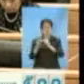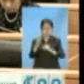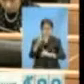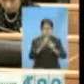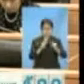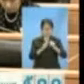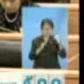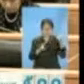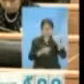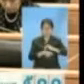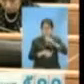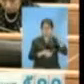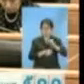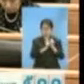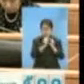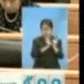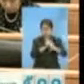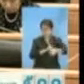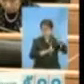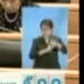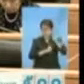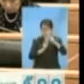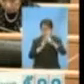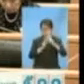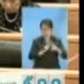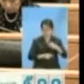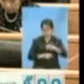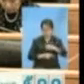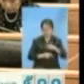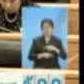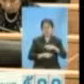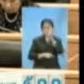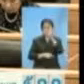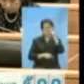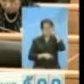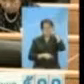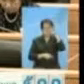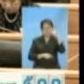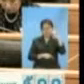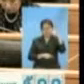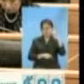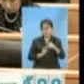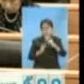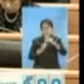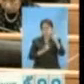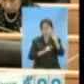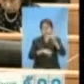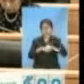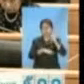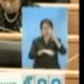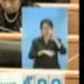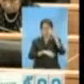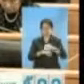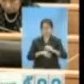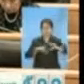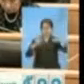าไปประสบความสำเร็จทั้งหลายเนี่ยนะนักแบดมินตันที่ไปได้แชมป์โลกเนี่ยรัฐบาลเนี่ย